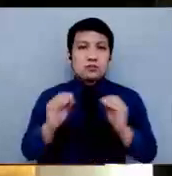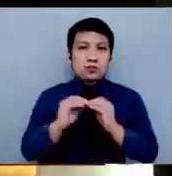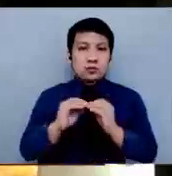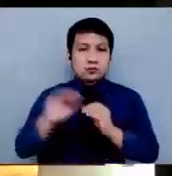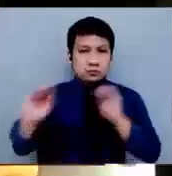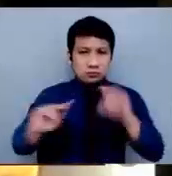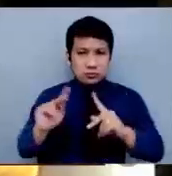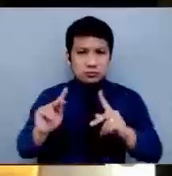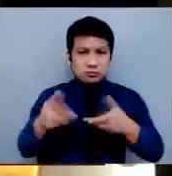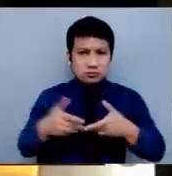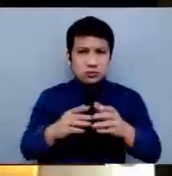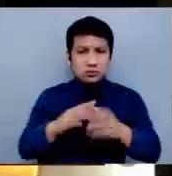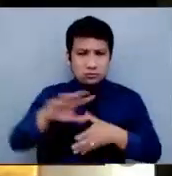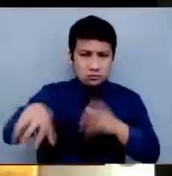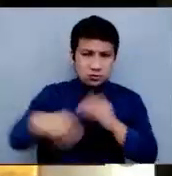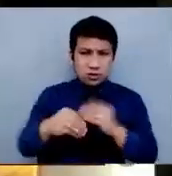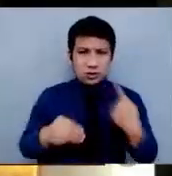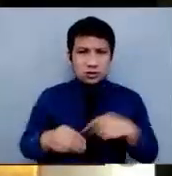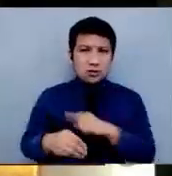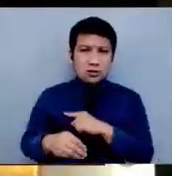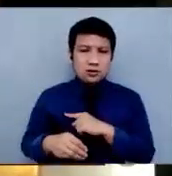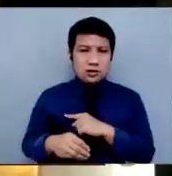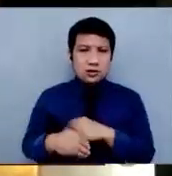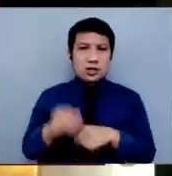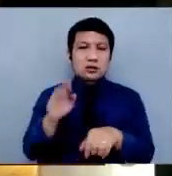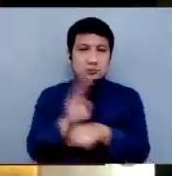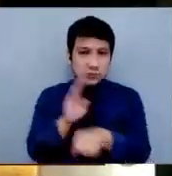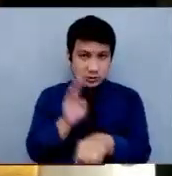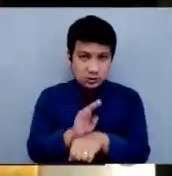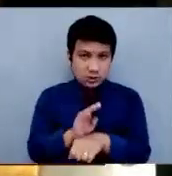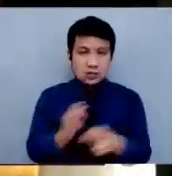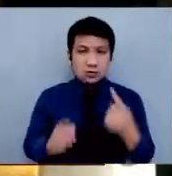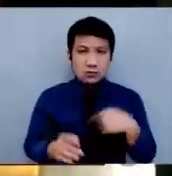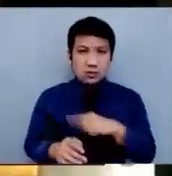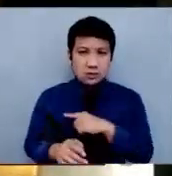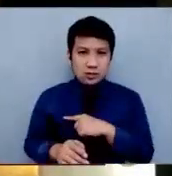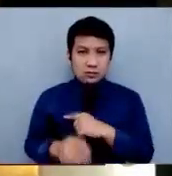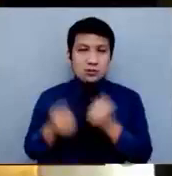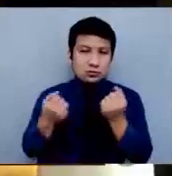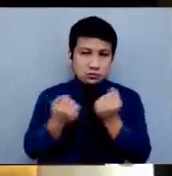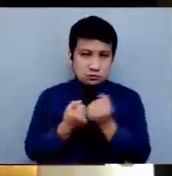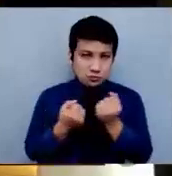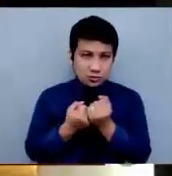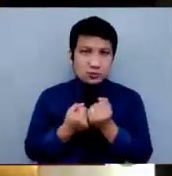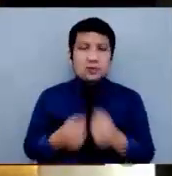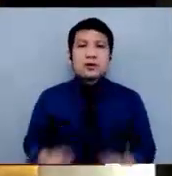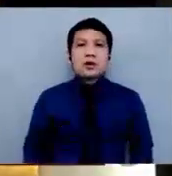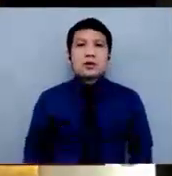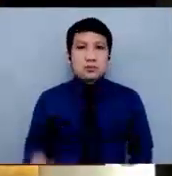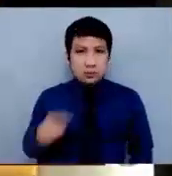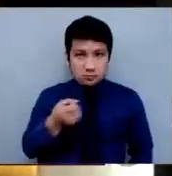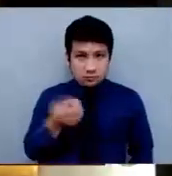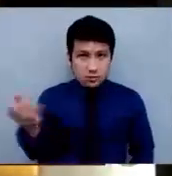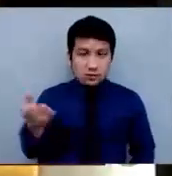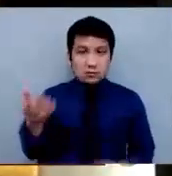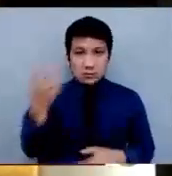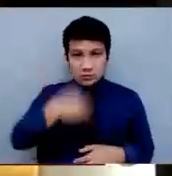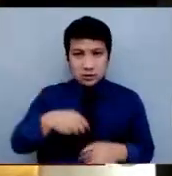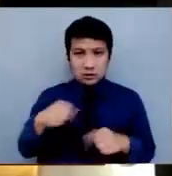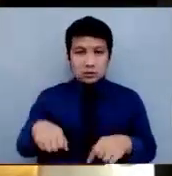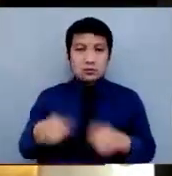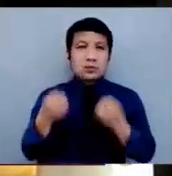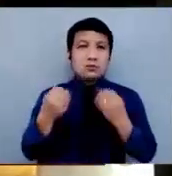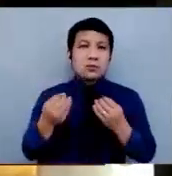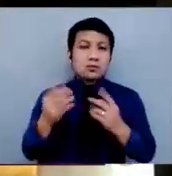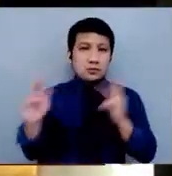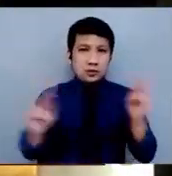ganon ang aming hanap buhay din ay masuportahan ng mas maganda at mas marami